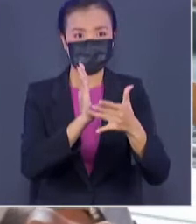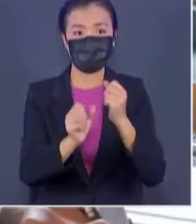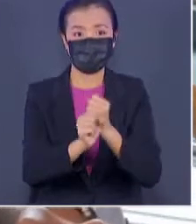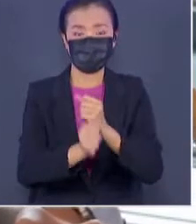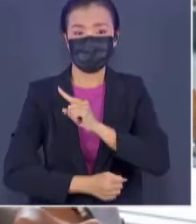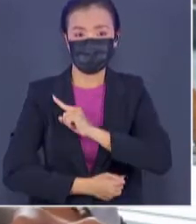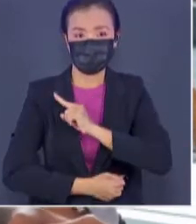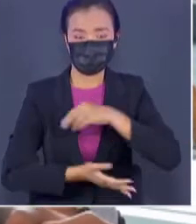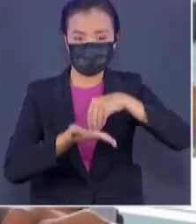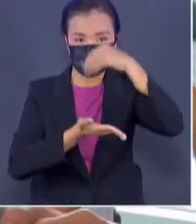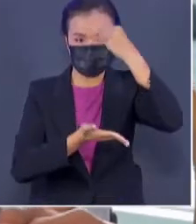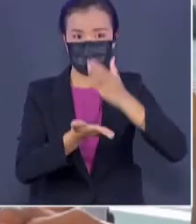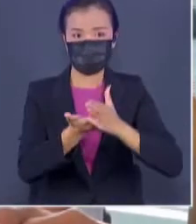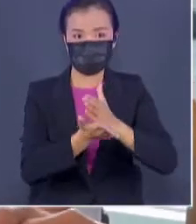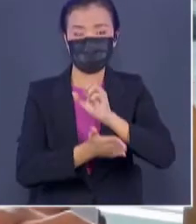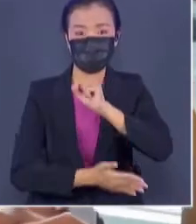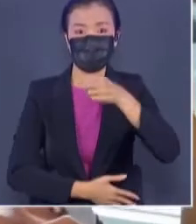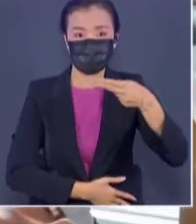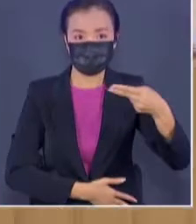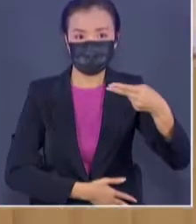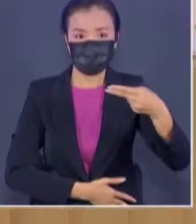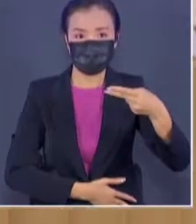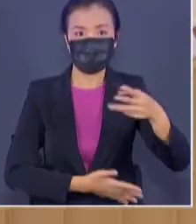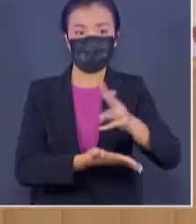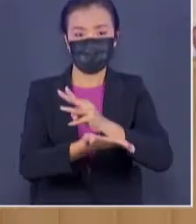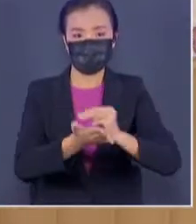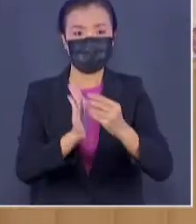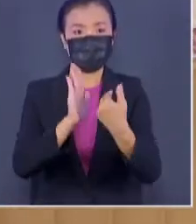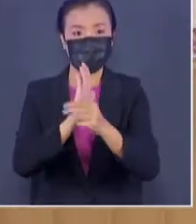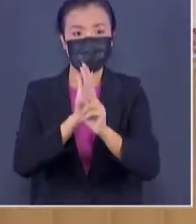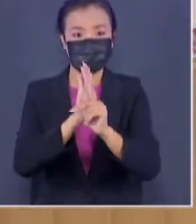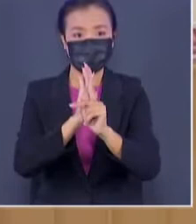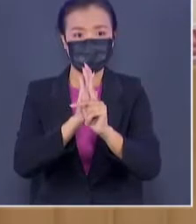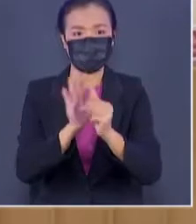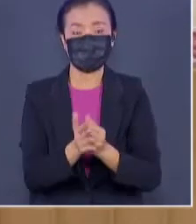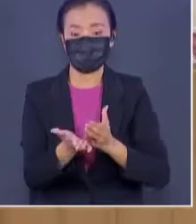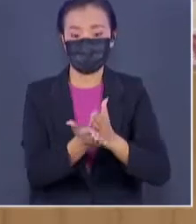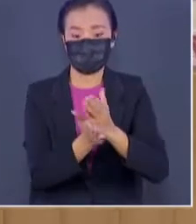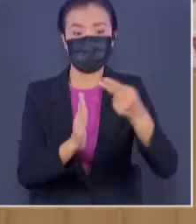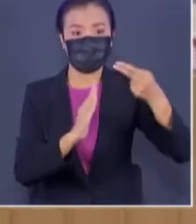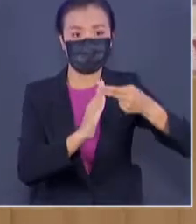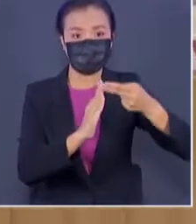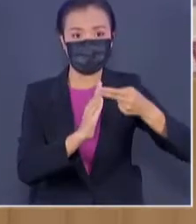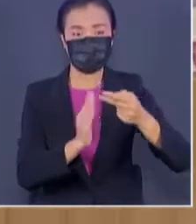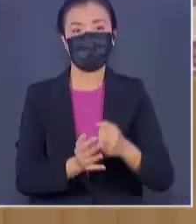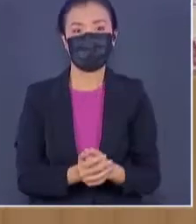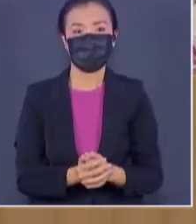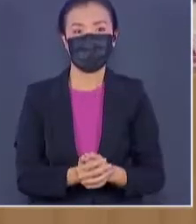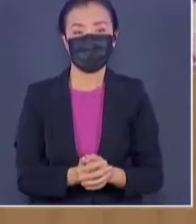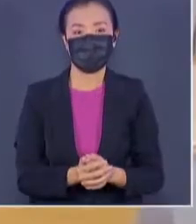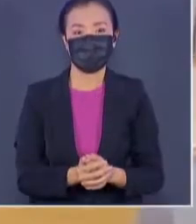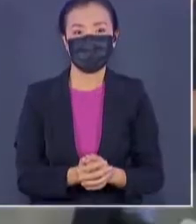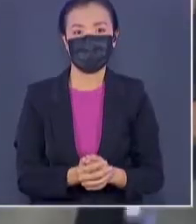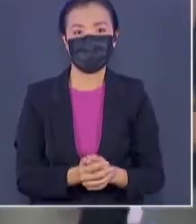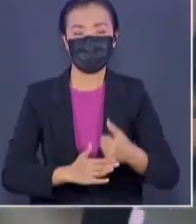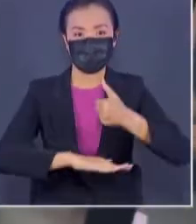ยนักศึกษาของคณะสหวิทยาการมหาวิทยาลัยขอนแก่นวิทยาเขตหนองคายนางสาวนยนาภัยบู